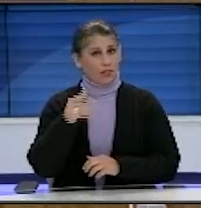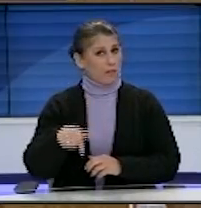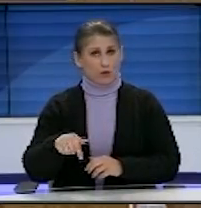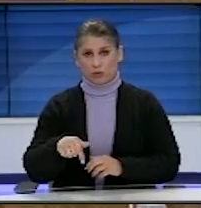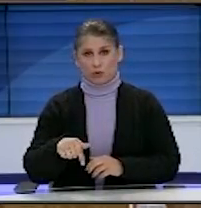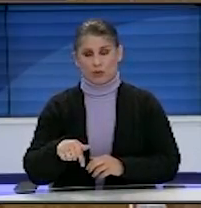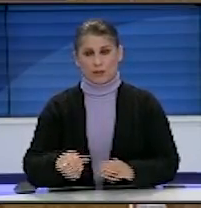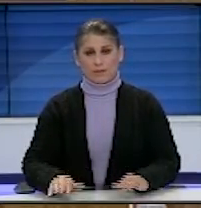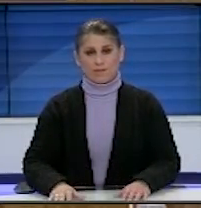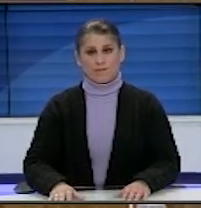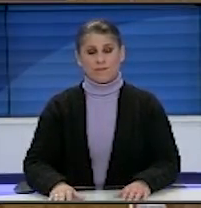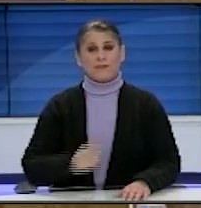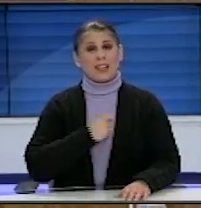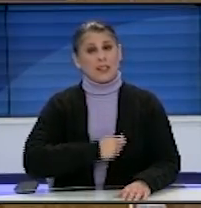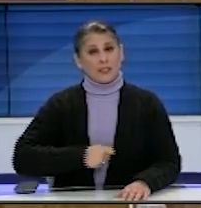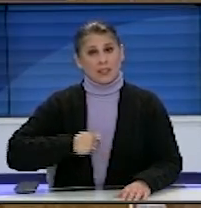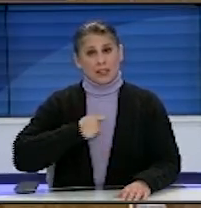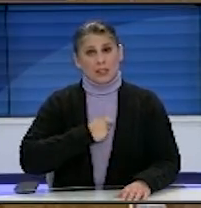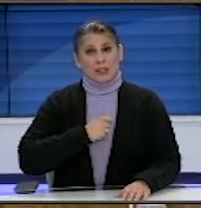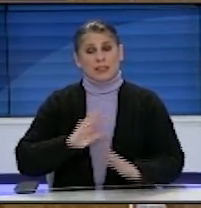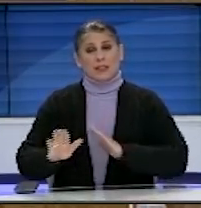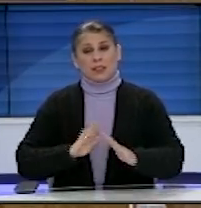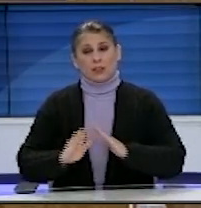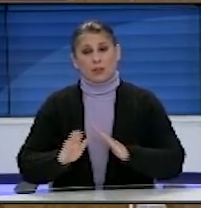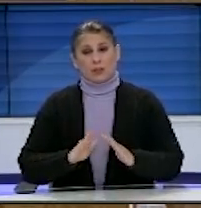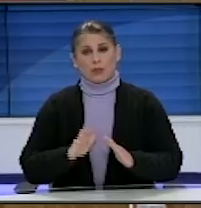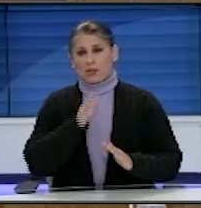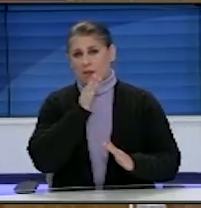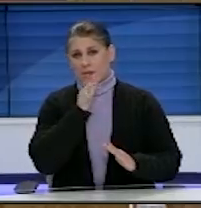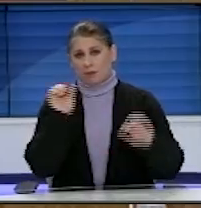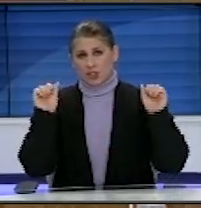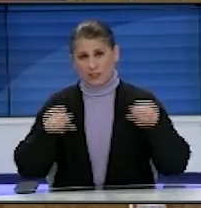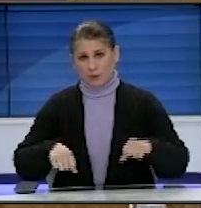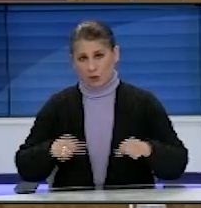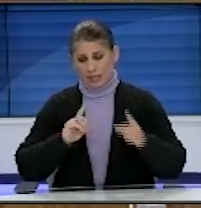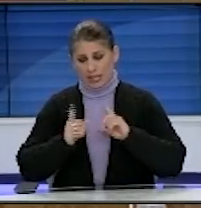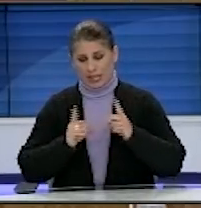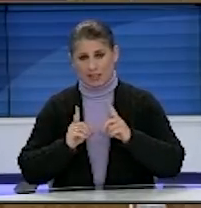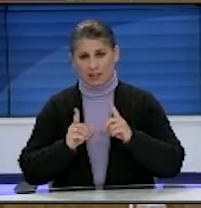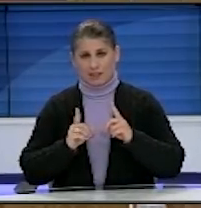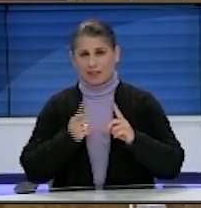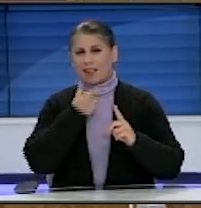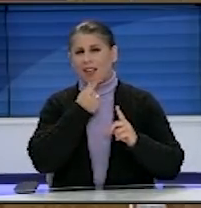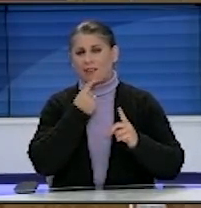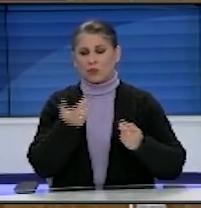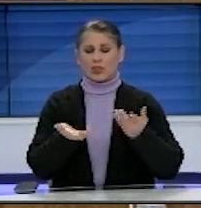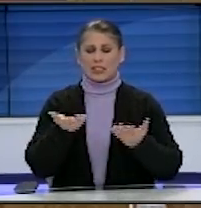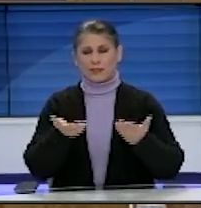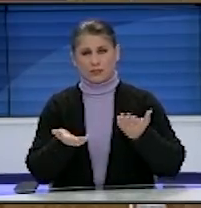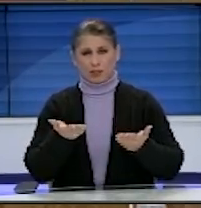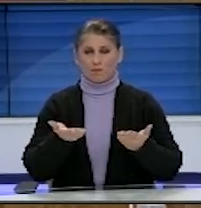πλέον δυστυχώς να διευθετηθούν με προσωρινές συμφωνίες και εύθραυστους